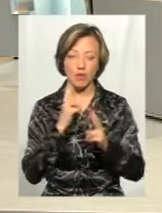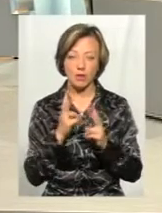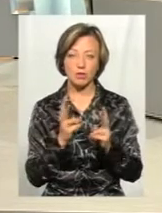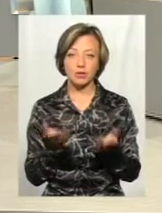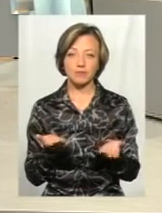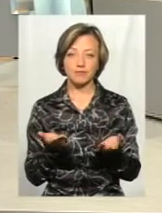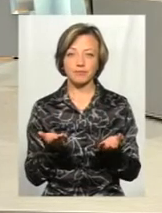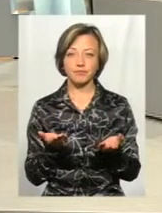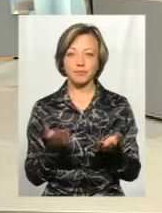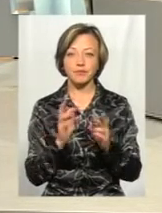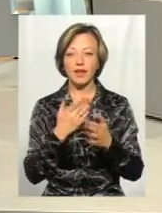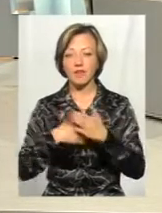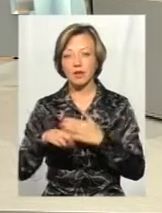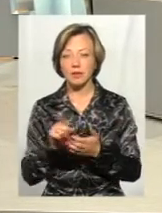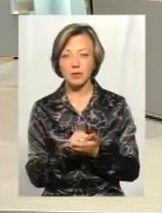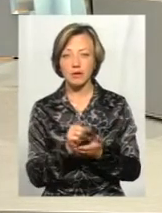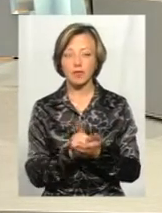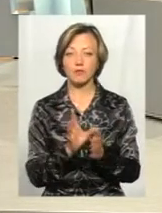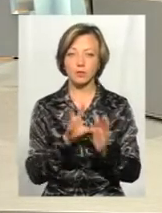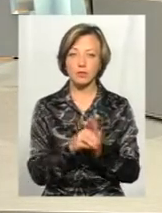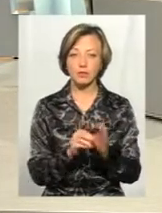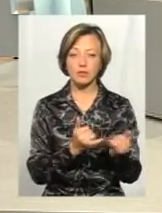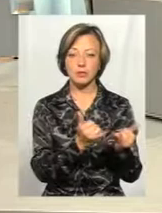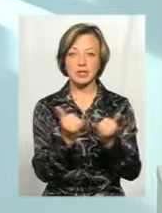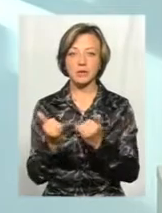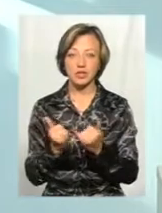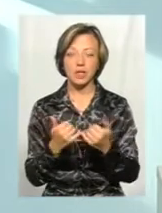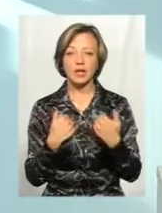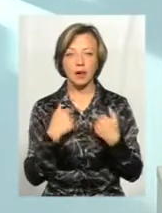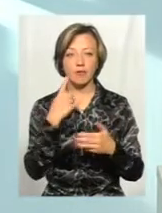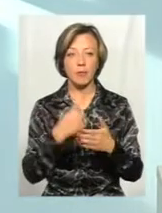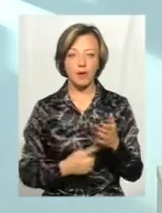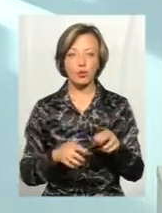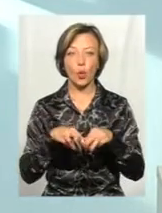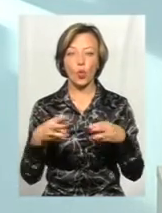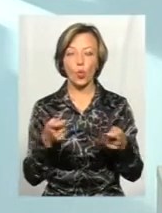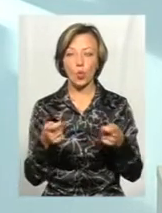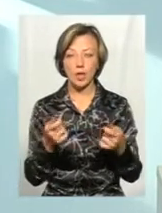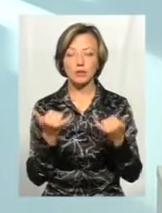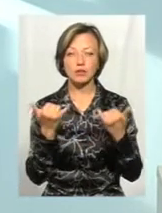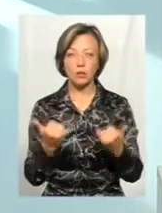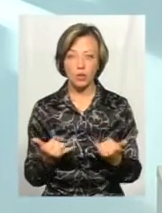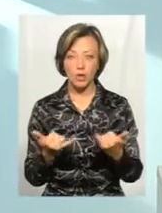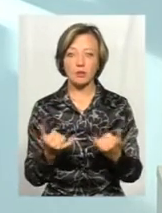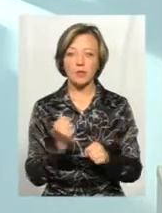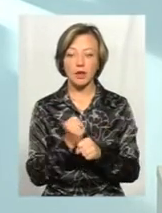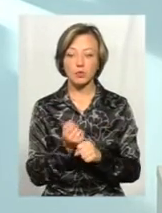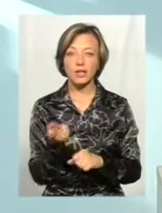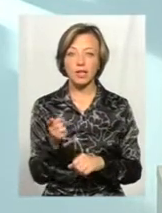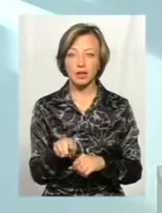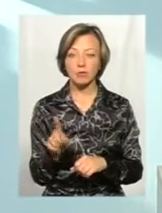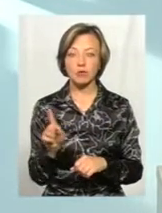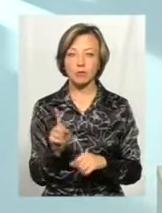то по порядку виходу на пенсію і в тому числі по забезпеченню. Я переконаний, що уряд наш сьогодні якраз працює над тим,